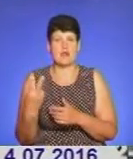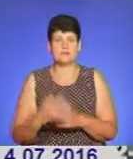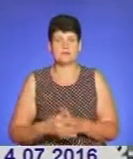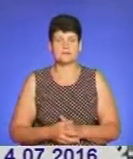Код 03551 21245, що у Теребовлі, та 271258